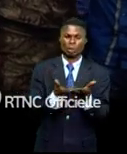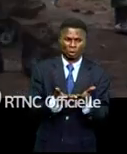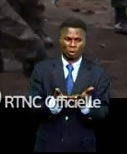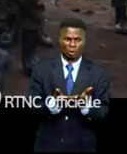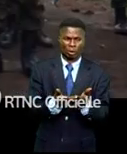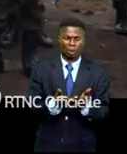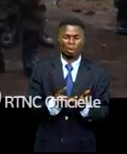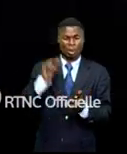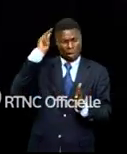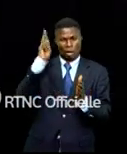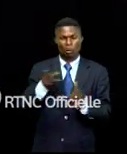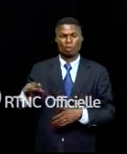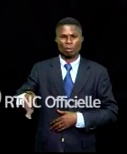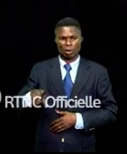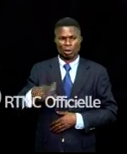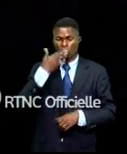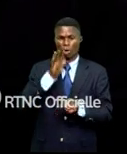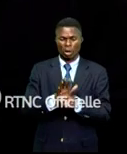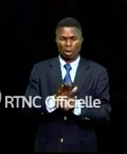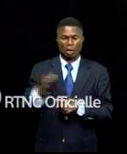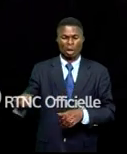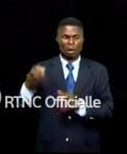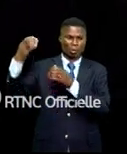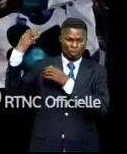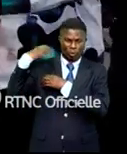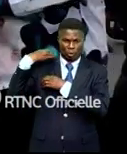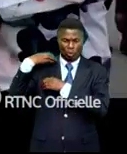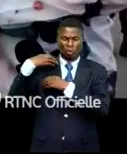à l'acte, le gouverneur de province qui a rassuré la prise en charge par